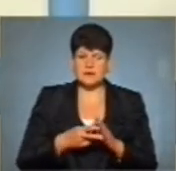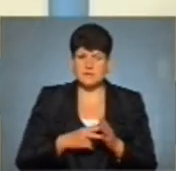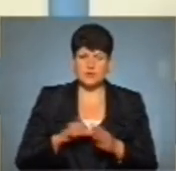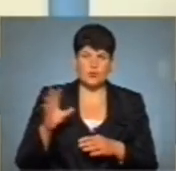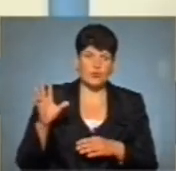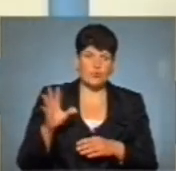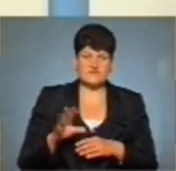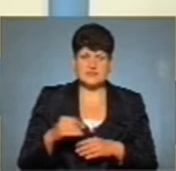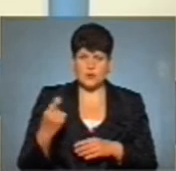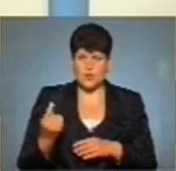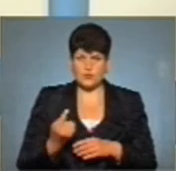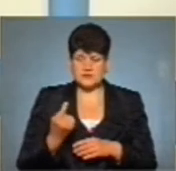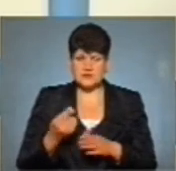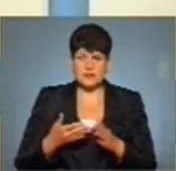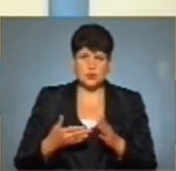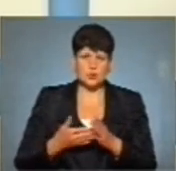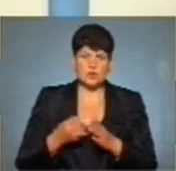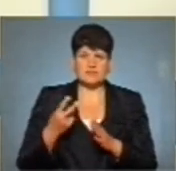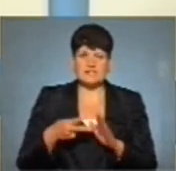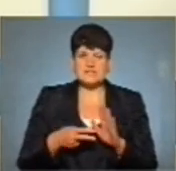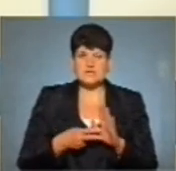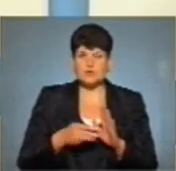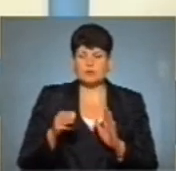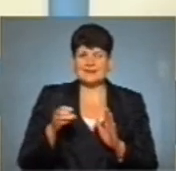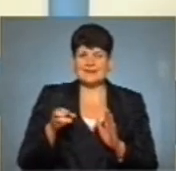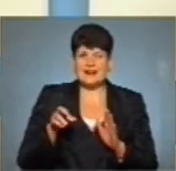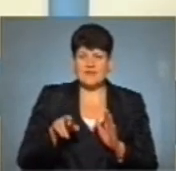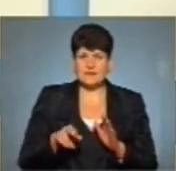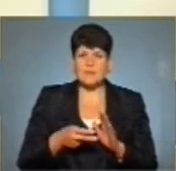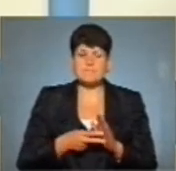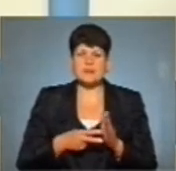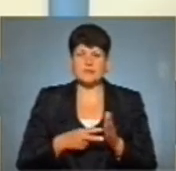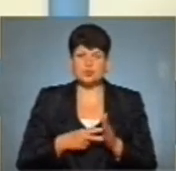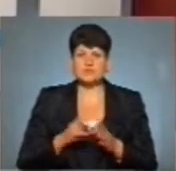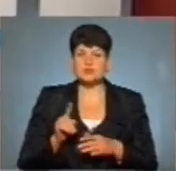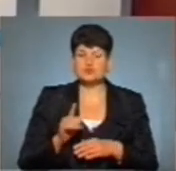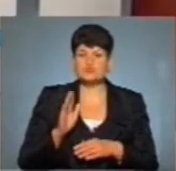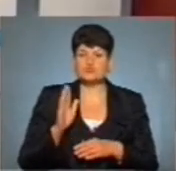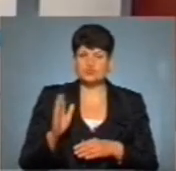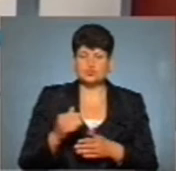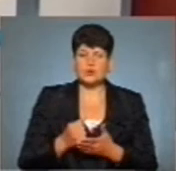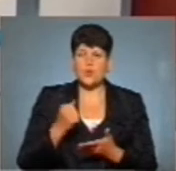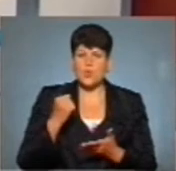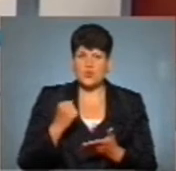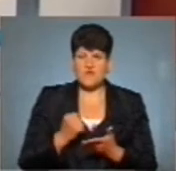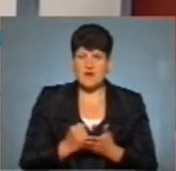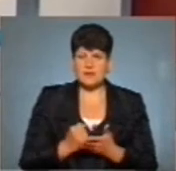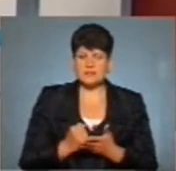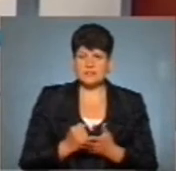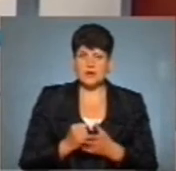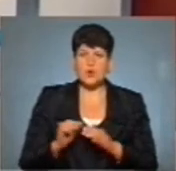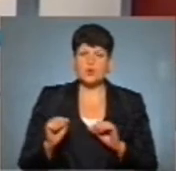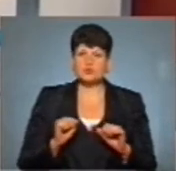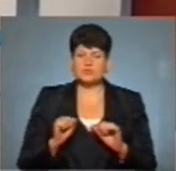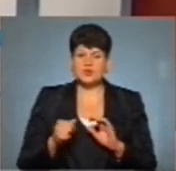областей. До 27 травня планується, що буде ухвалено